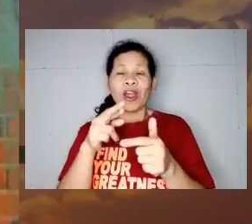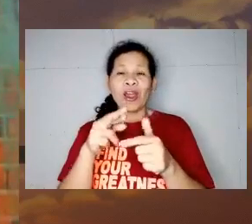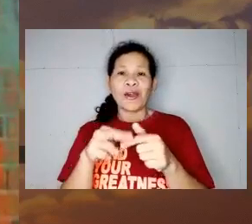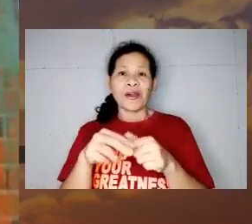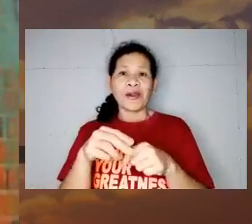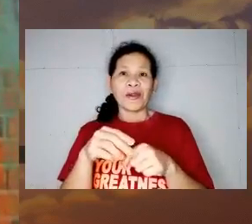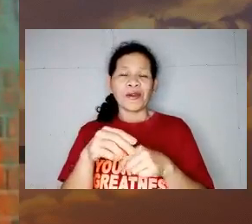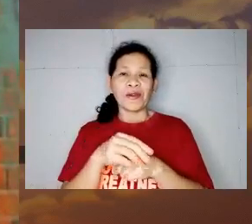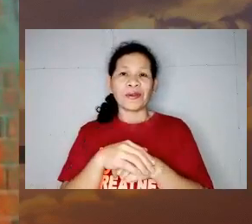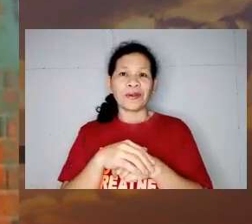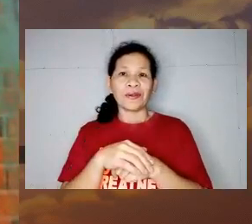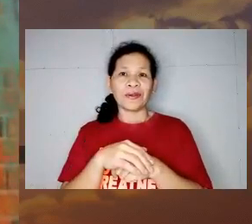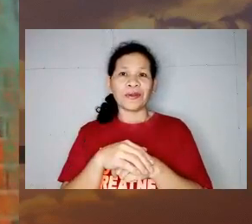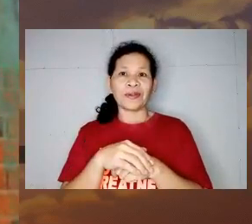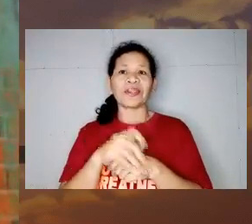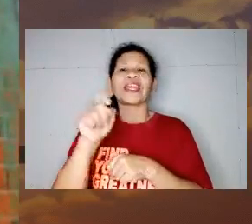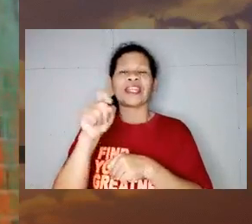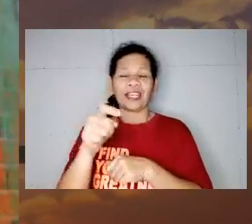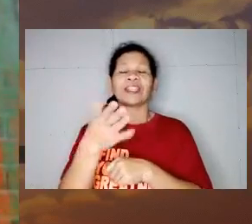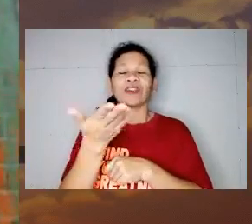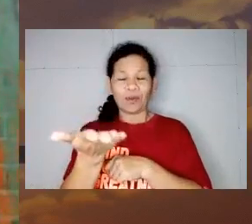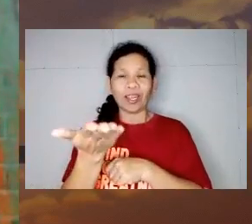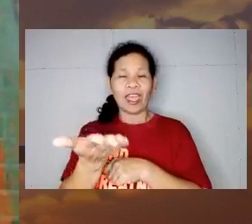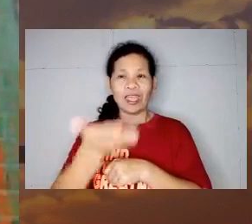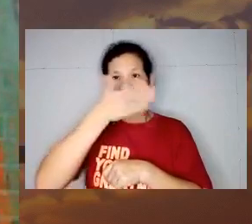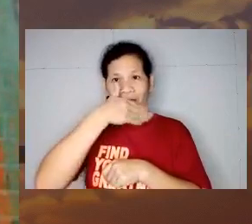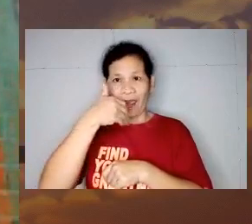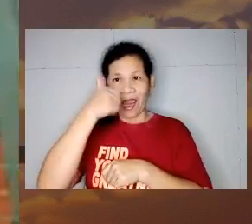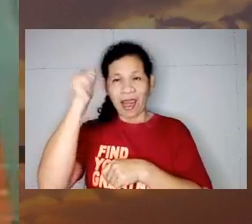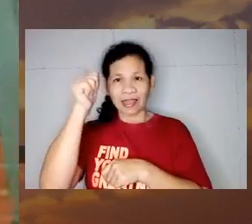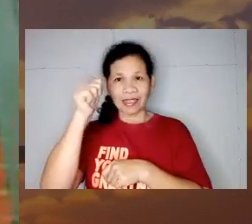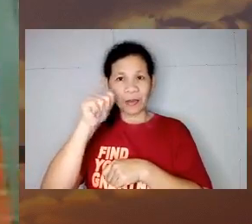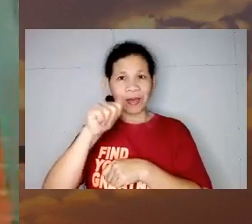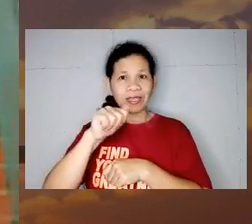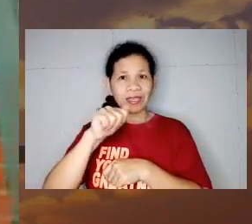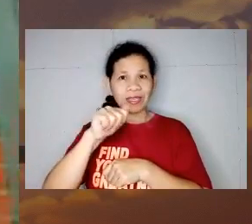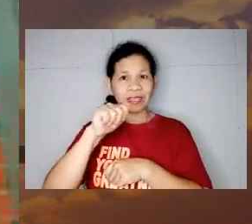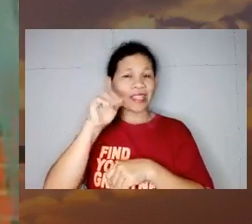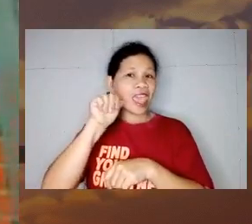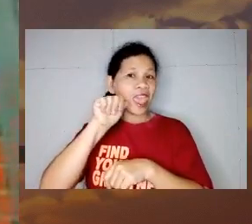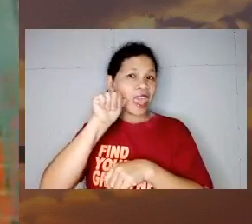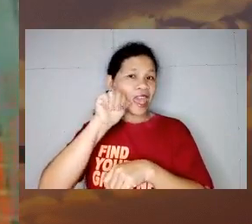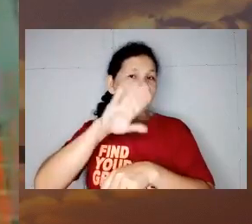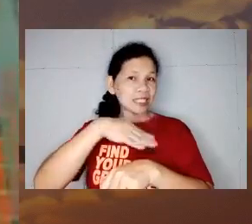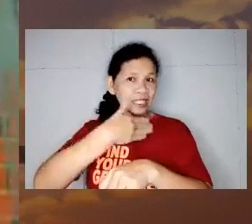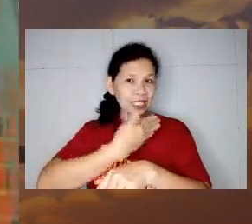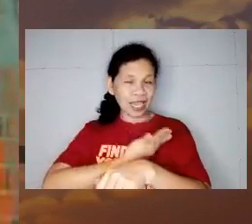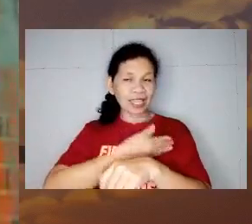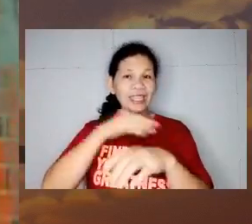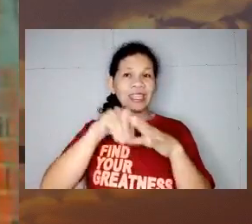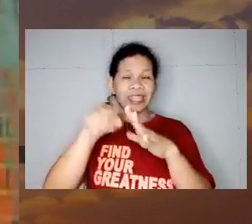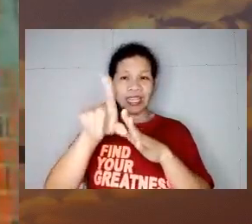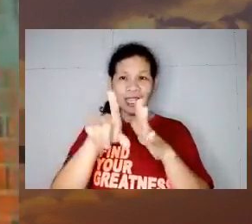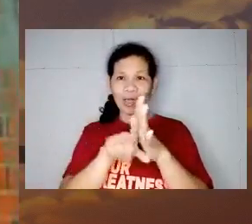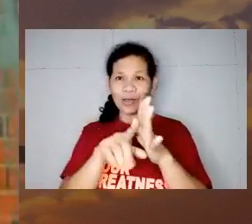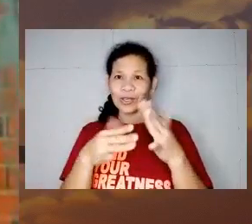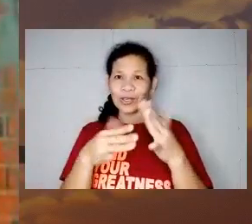manugang. Words of approval is very important. Ang teksto, matatagpuan natin